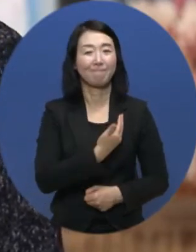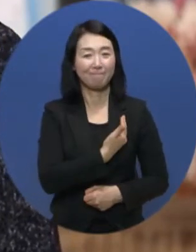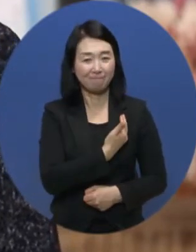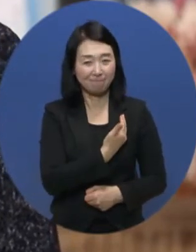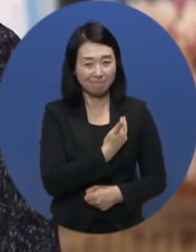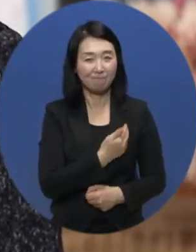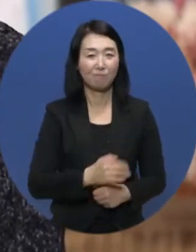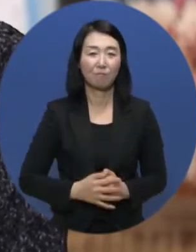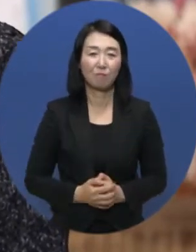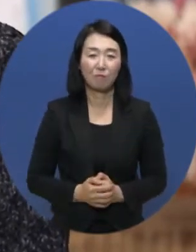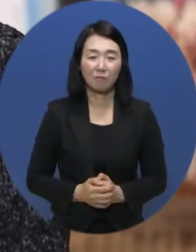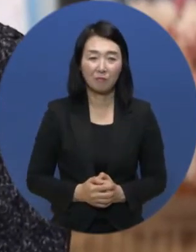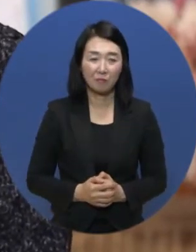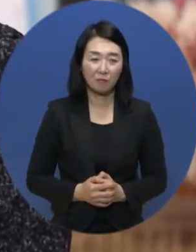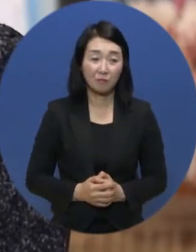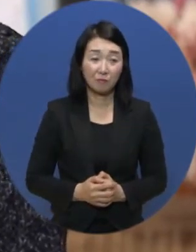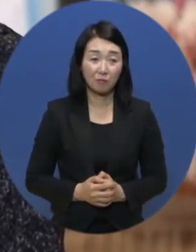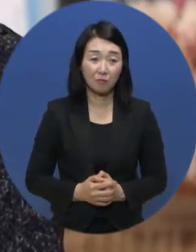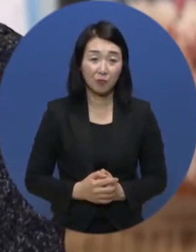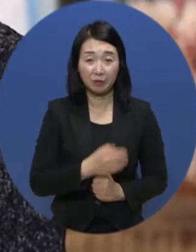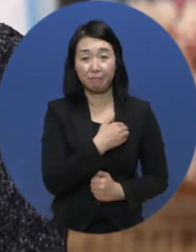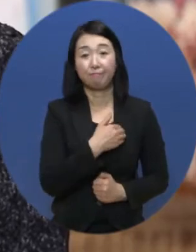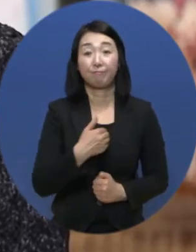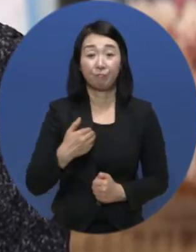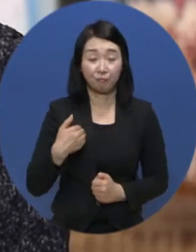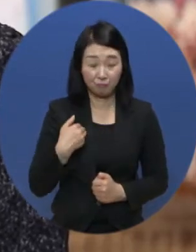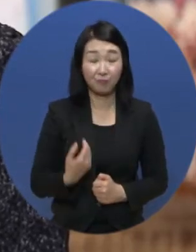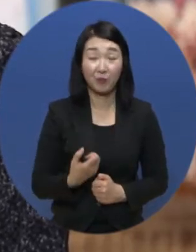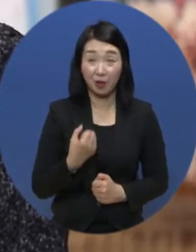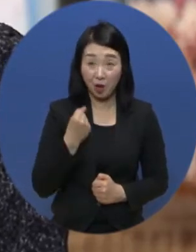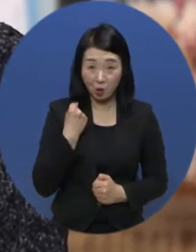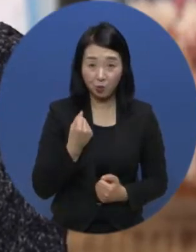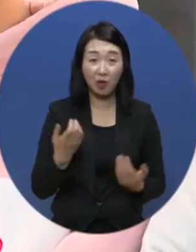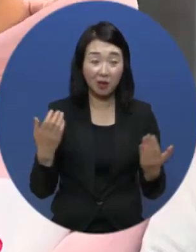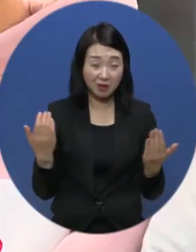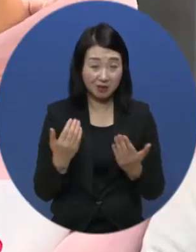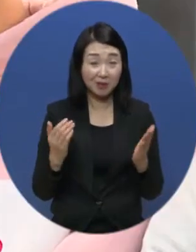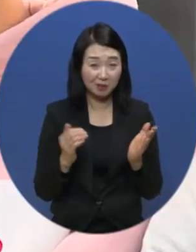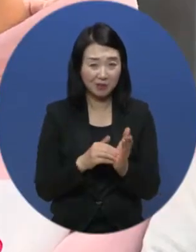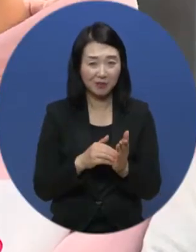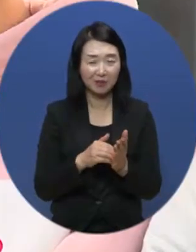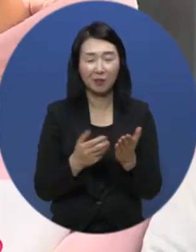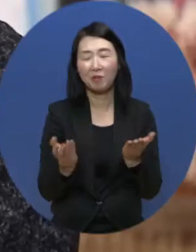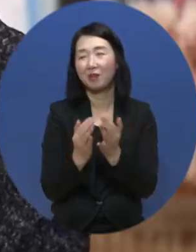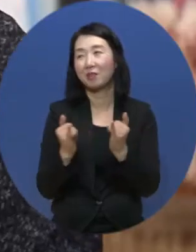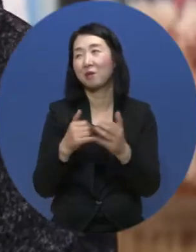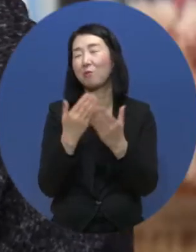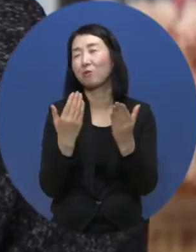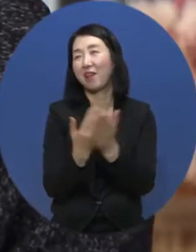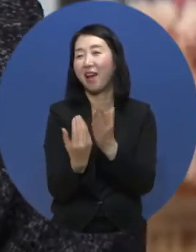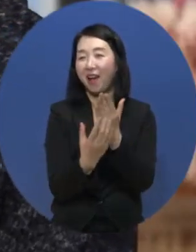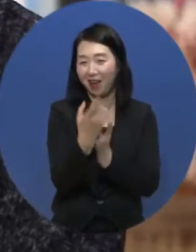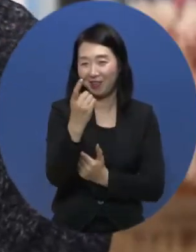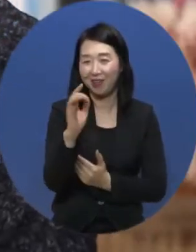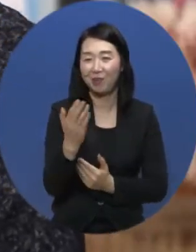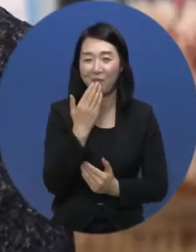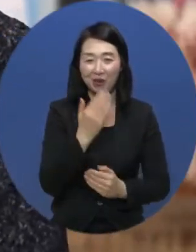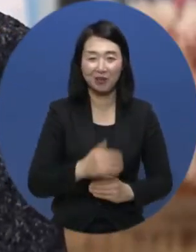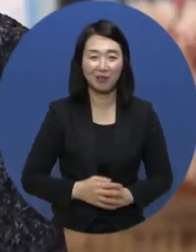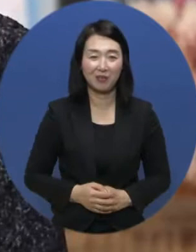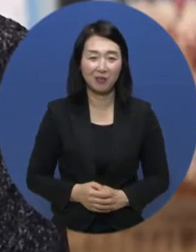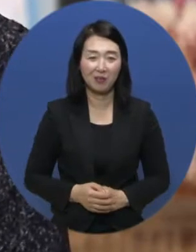업무를 하다 보니까 서서히 동료들과 하나가 될 수 있었던 것 같습니다. 아마 그 당시에 첫